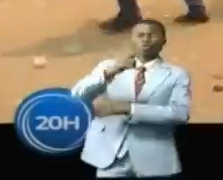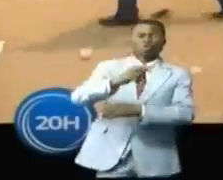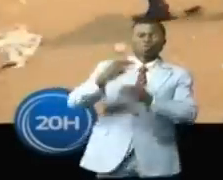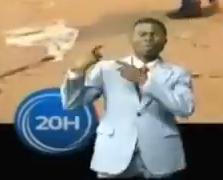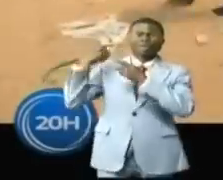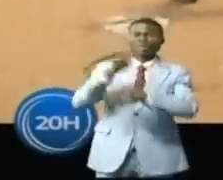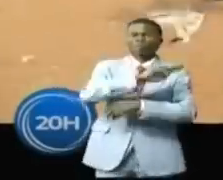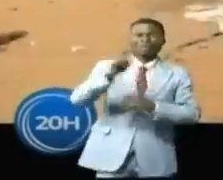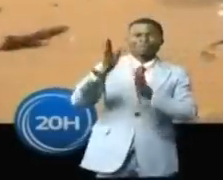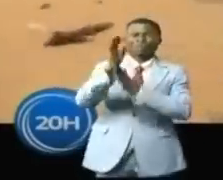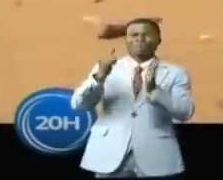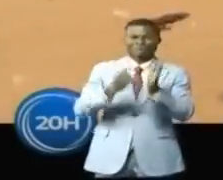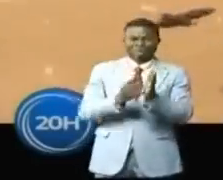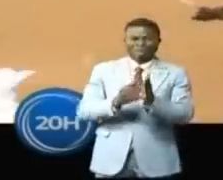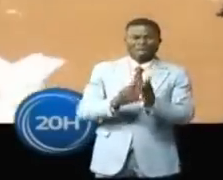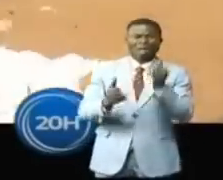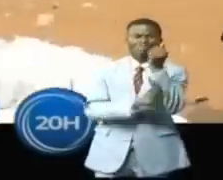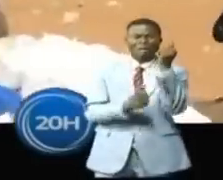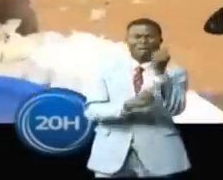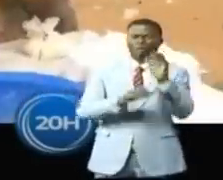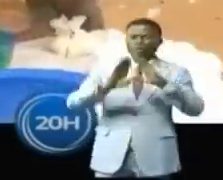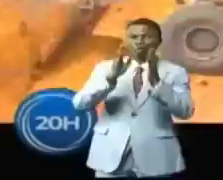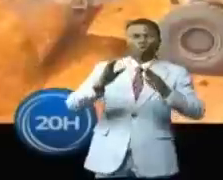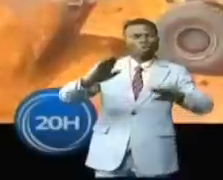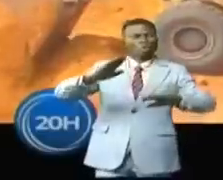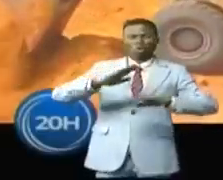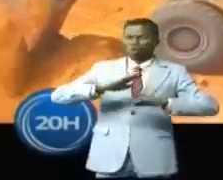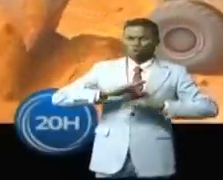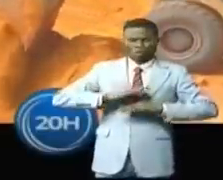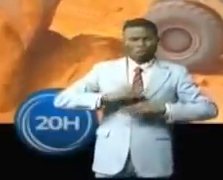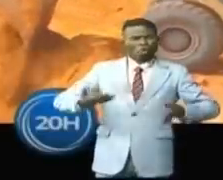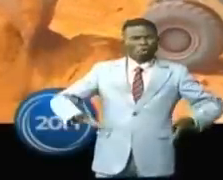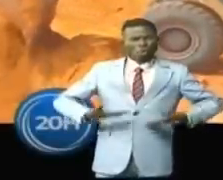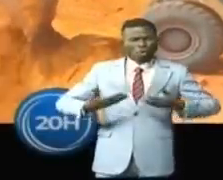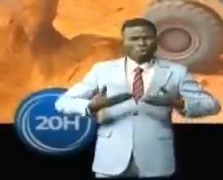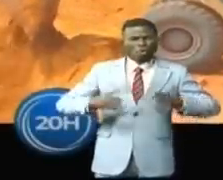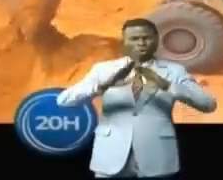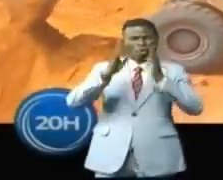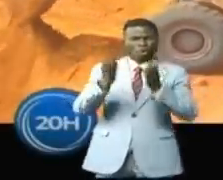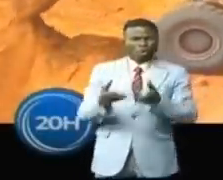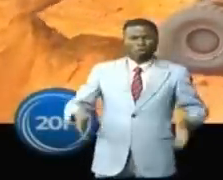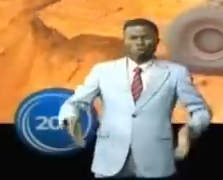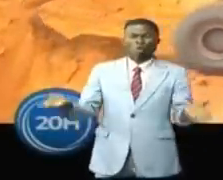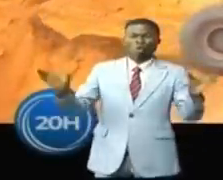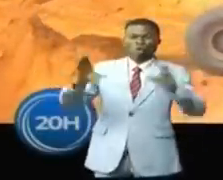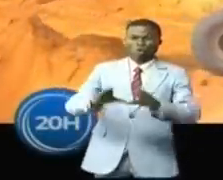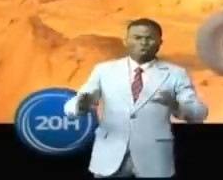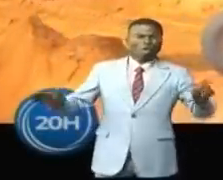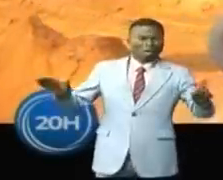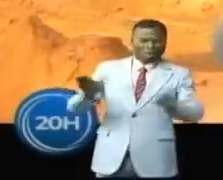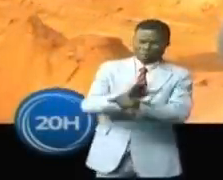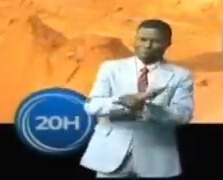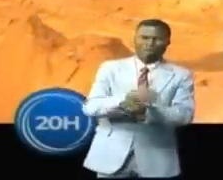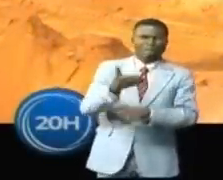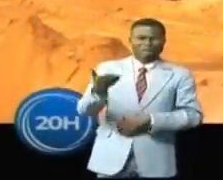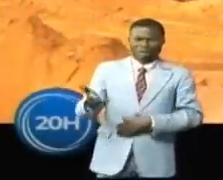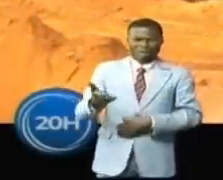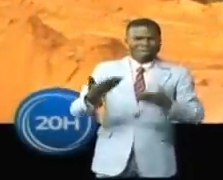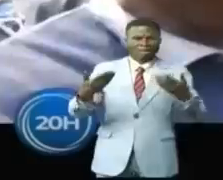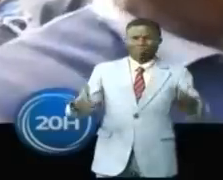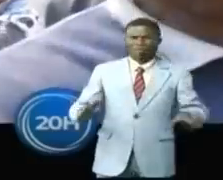Satisfaction également de la population de Kimwenza et Kindele où toutes les têtes d'érosion sont complètement